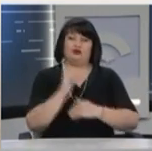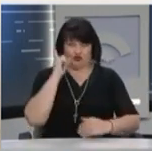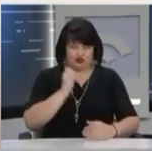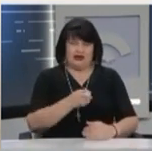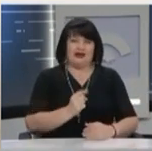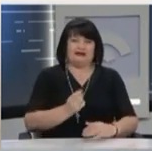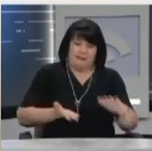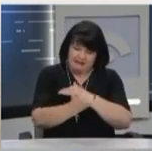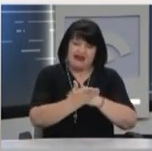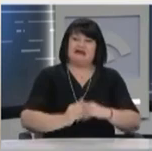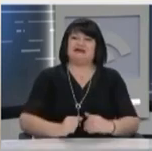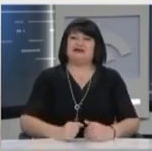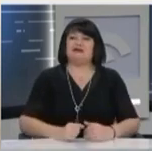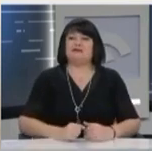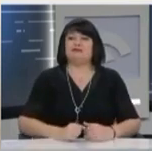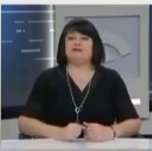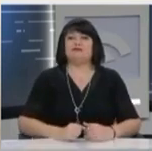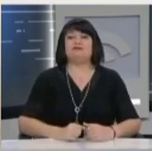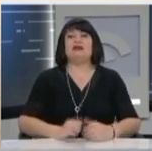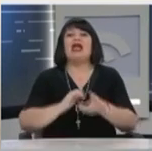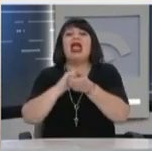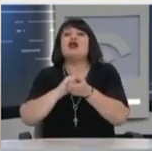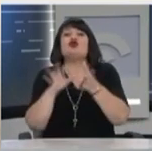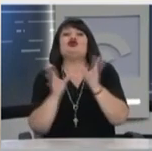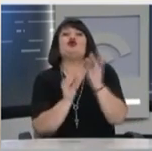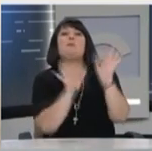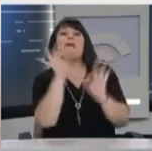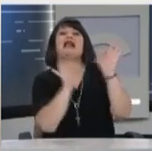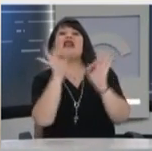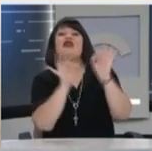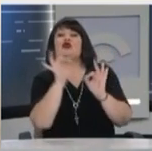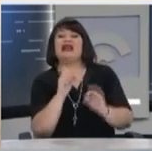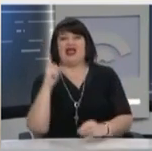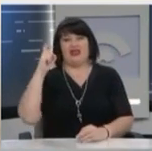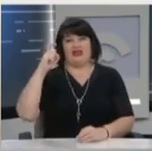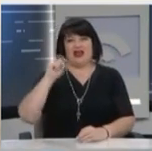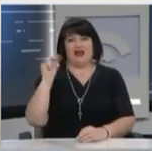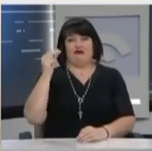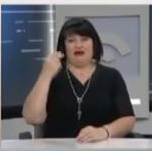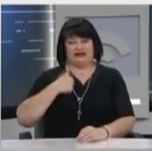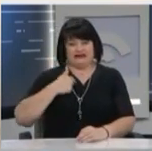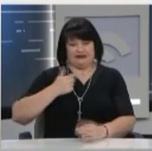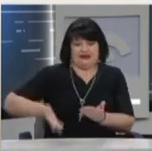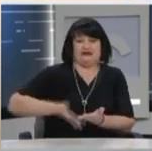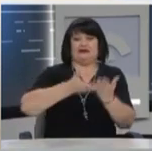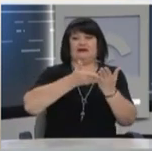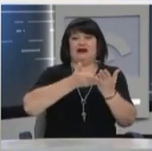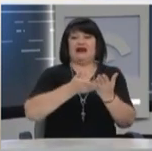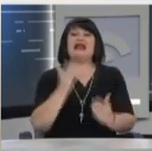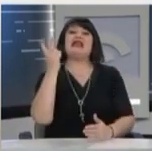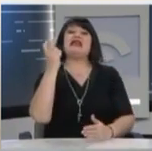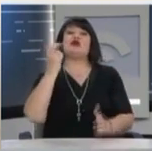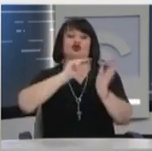ξέρει κανένας εδώ μέσα? Είναι οι Παμακεδονικές Ενώσεις. Εδώ είναι. Έχετε 10 βουλευτές της Ελληνικής Λύσης δίπλα σας. Θέλω